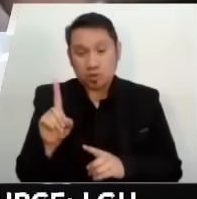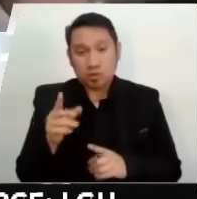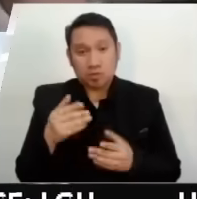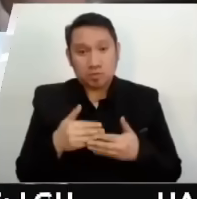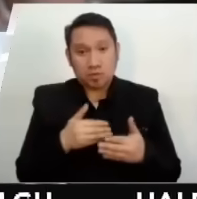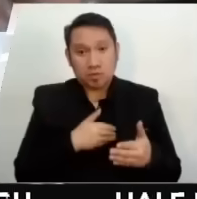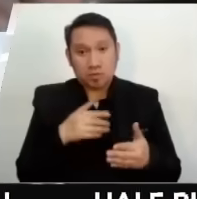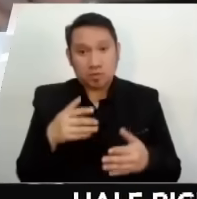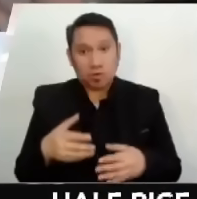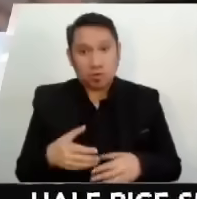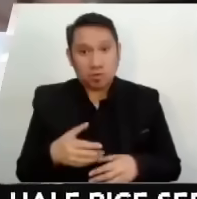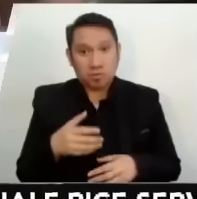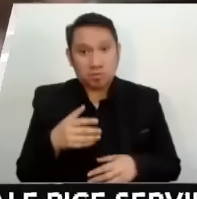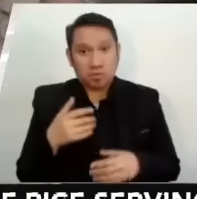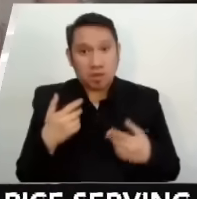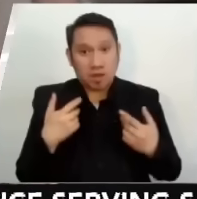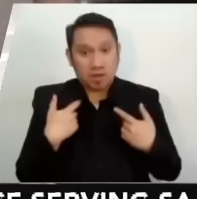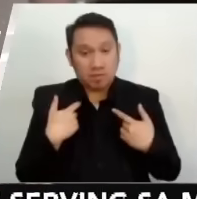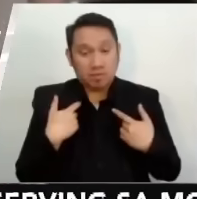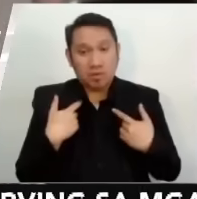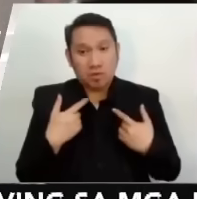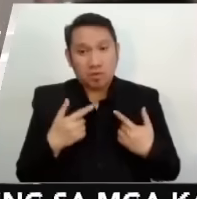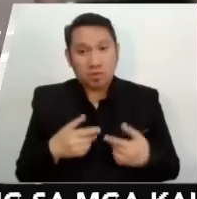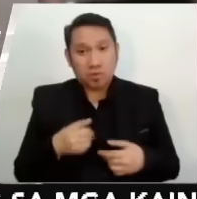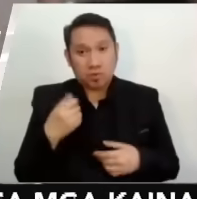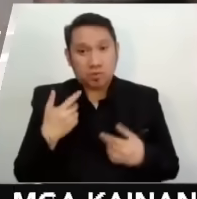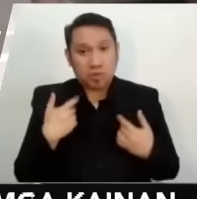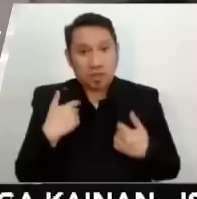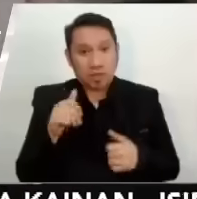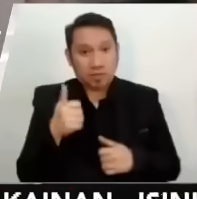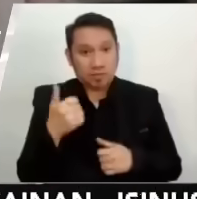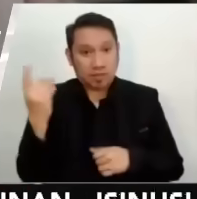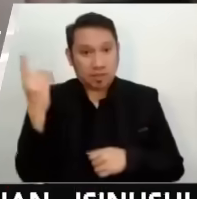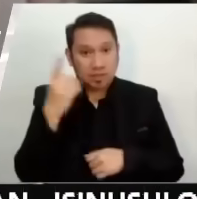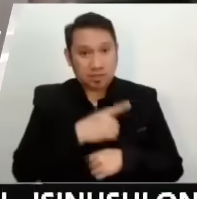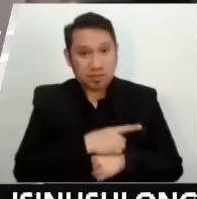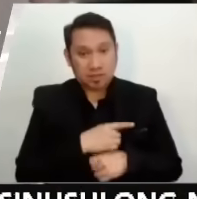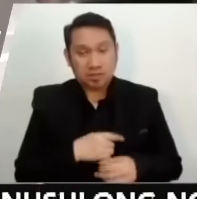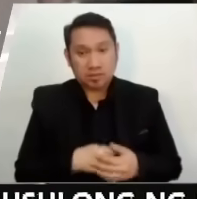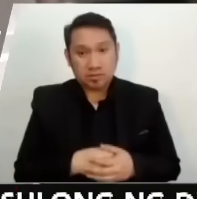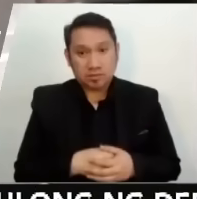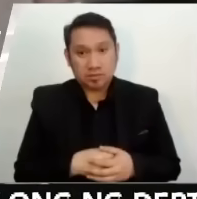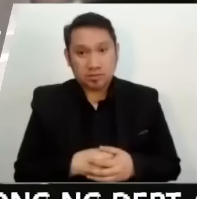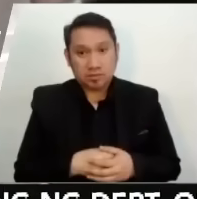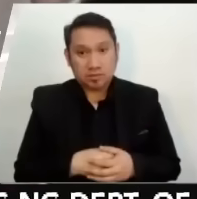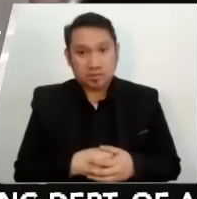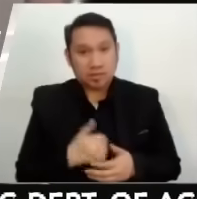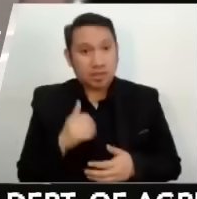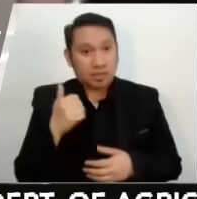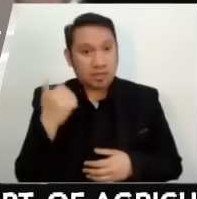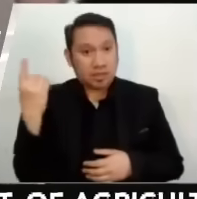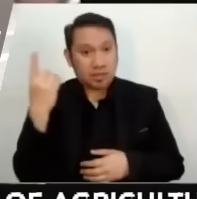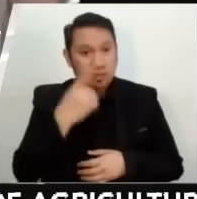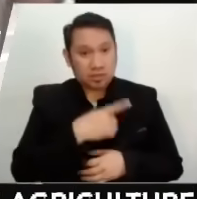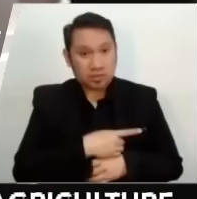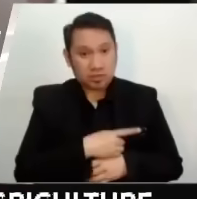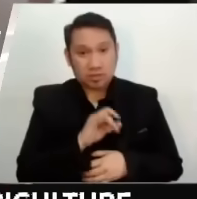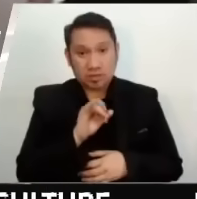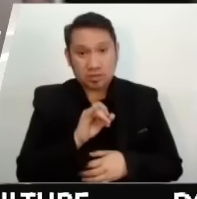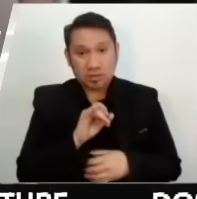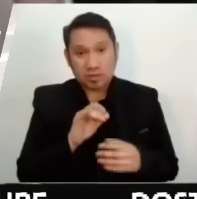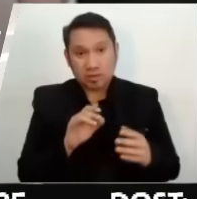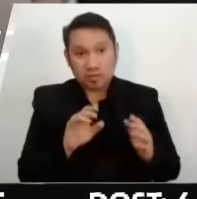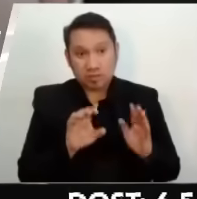10 days to act on it. 10 session days. So pag pinail ngayon, kulang